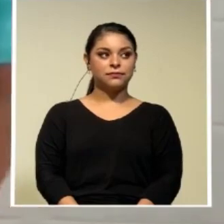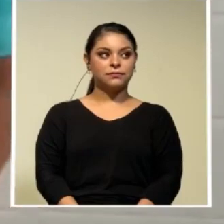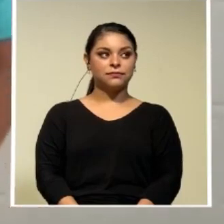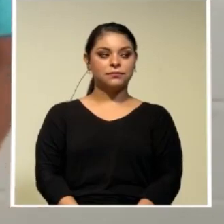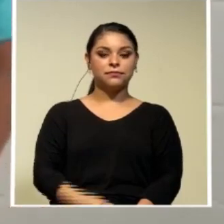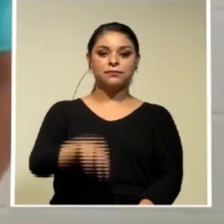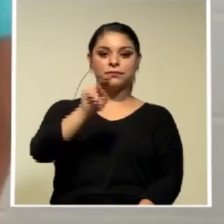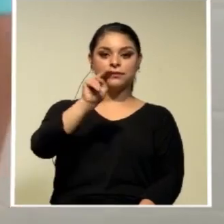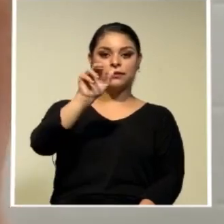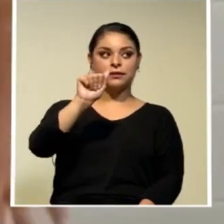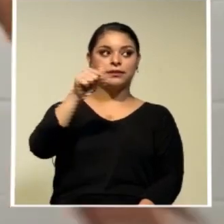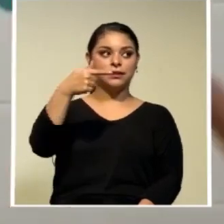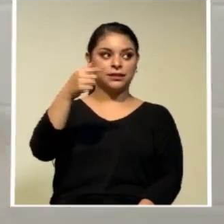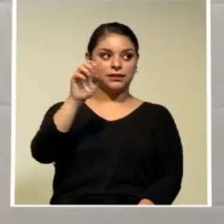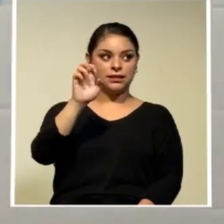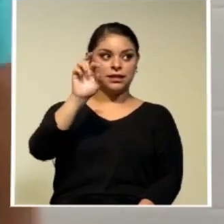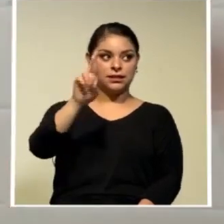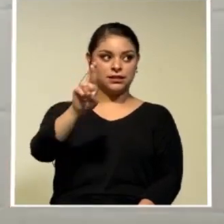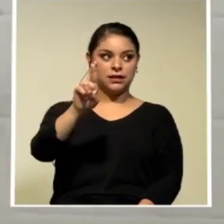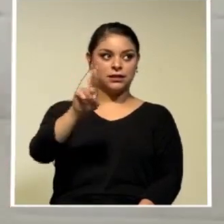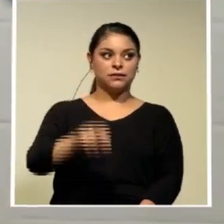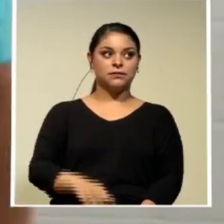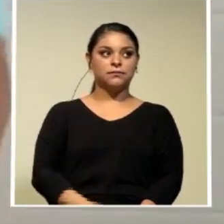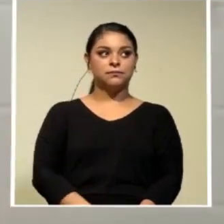nage, je nage.